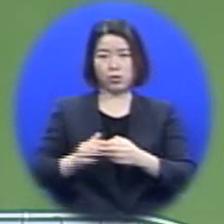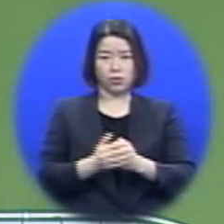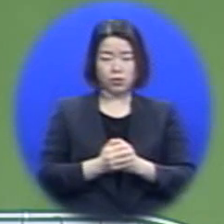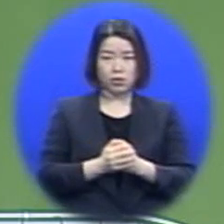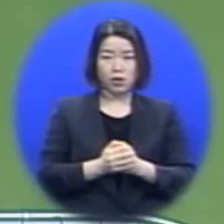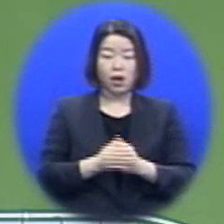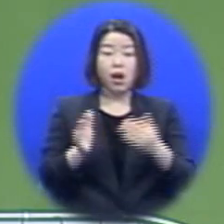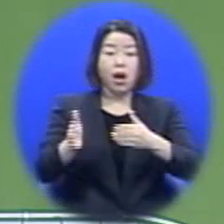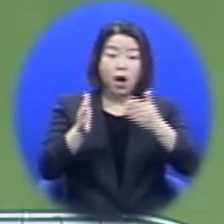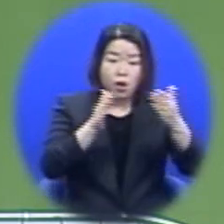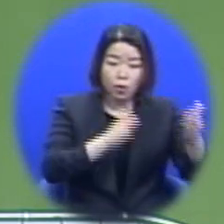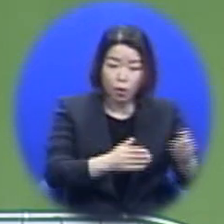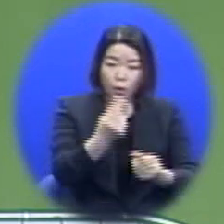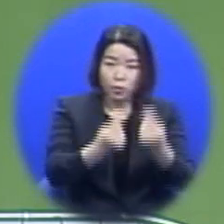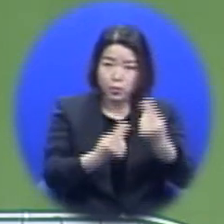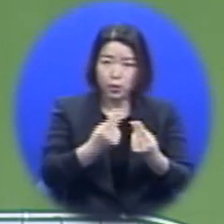큽니다.